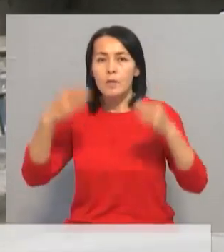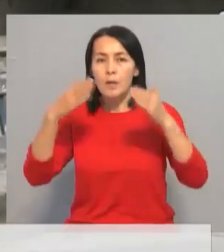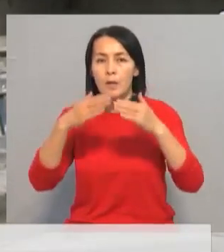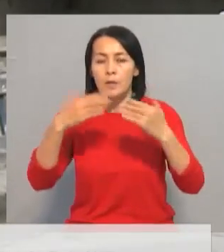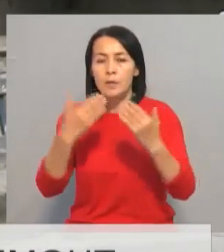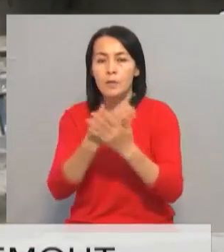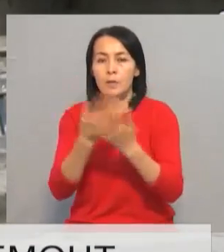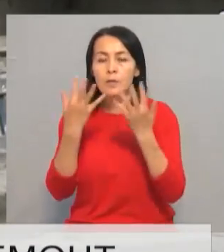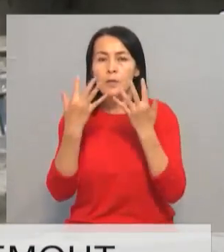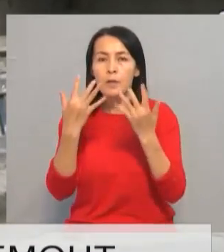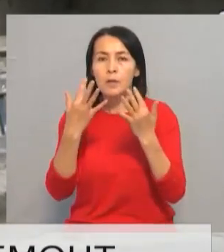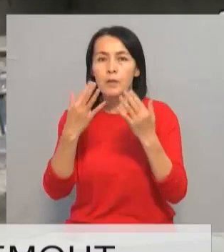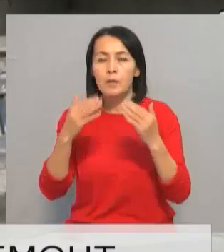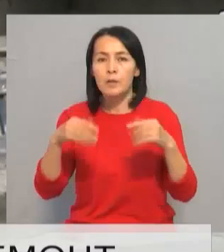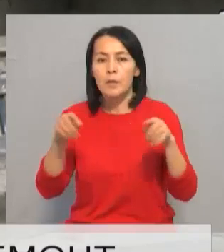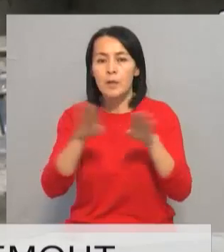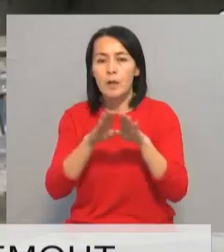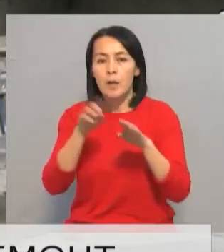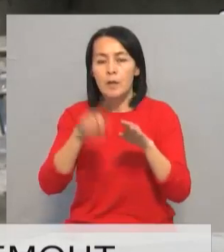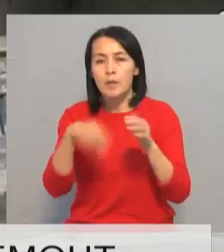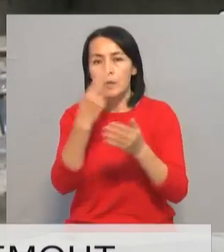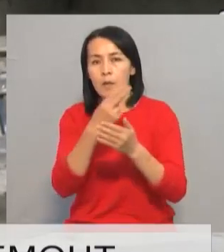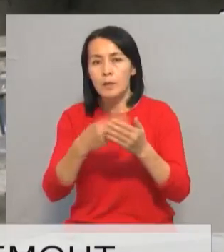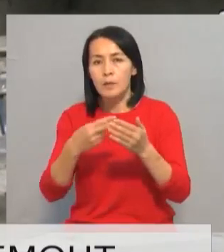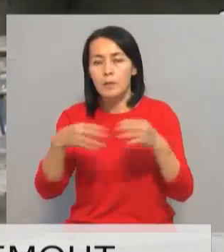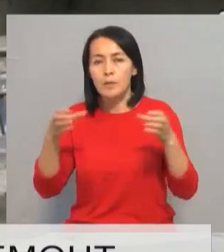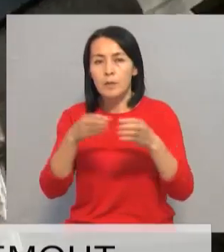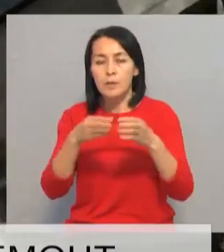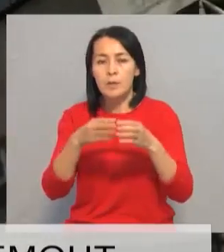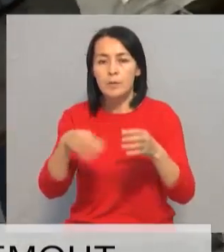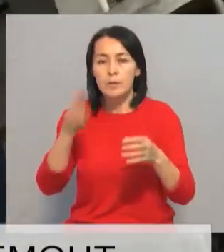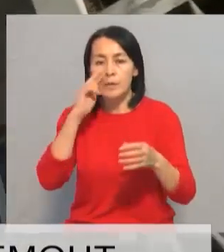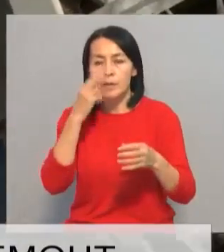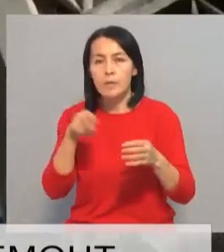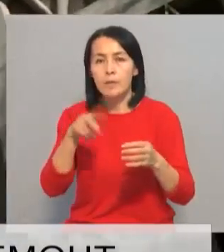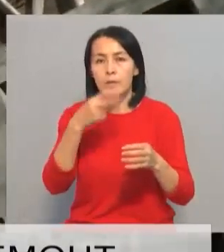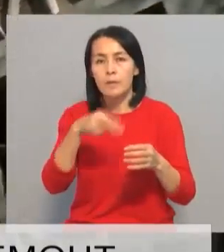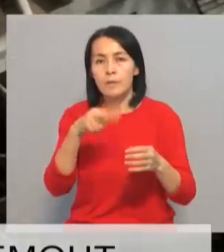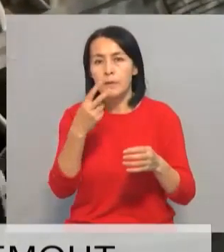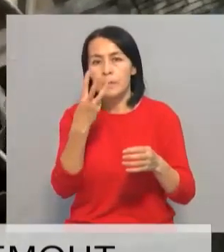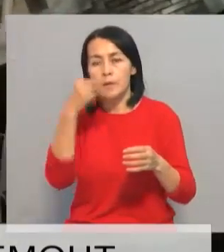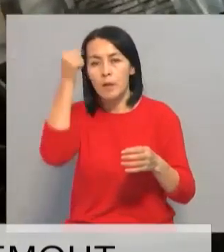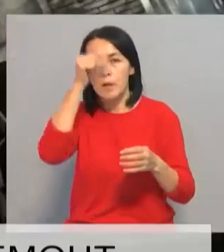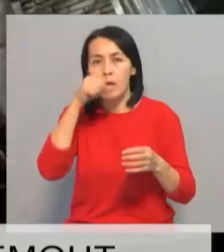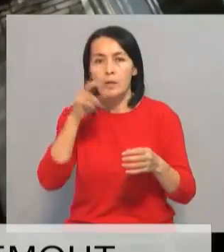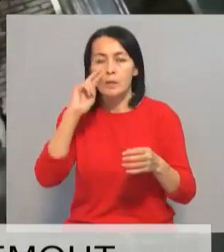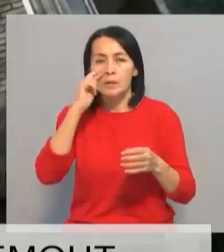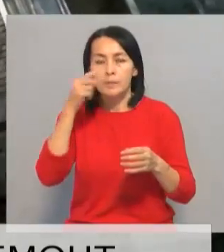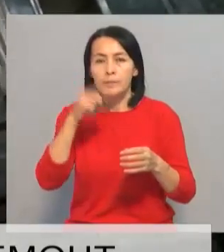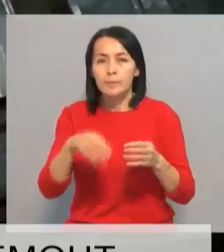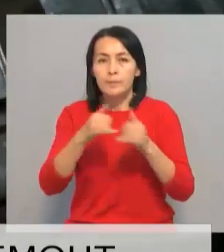и увеличение количества небоскребов, соответствующих архитектурным особенностям мегаполиса. В 2022-2023 годах в